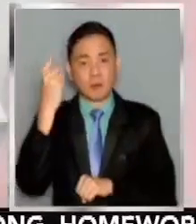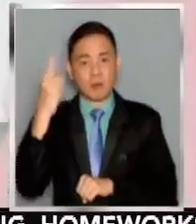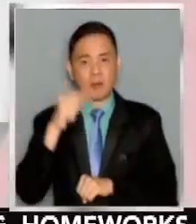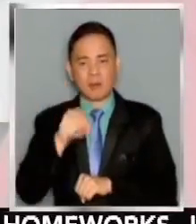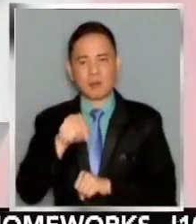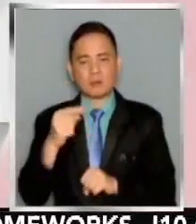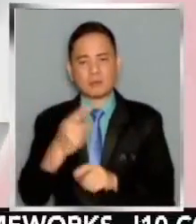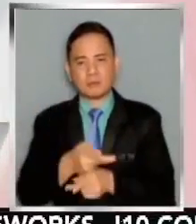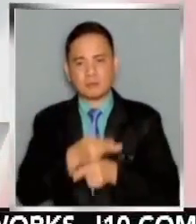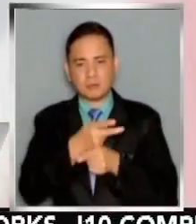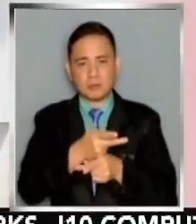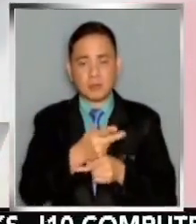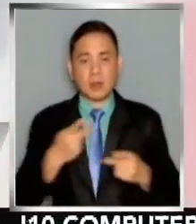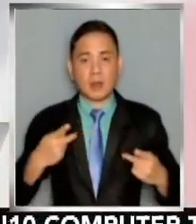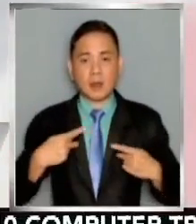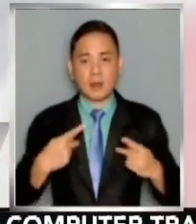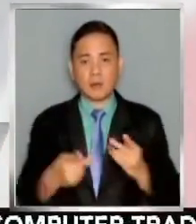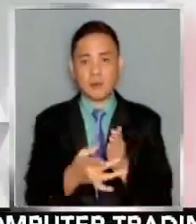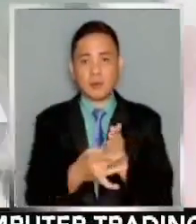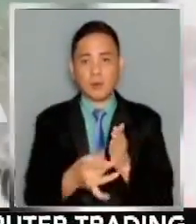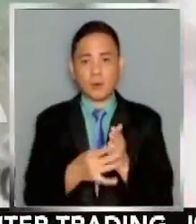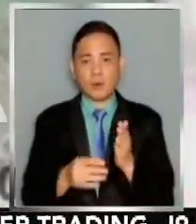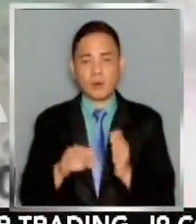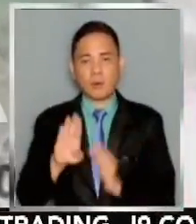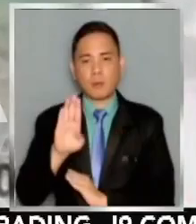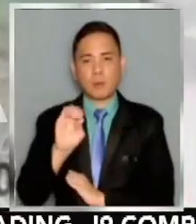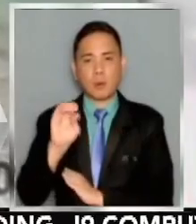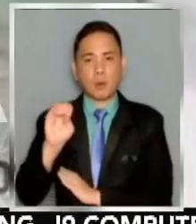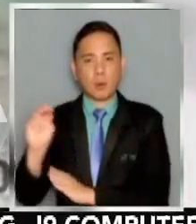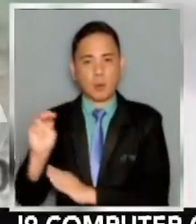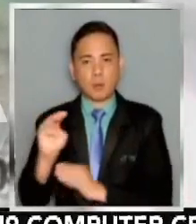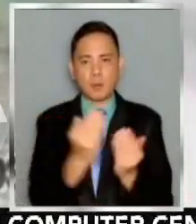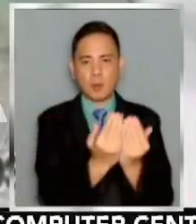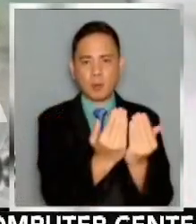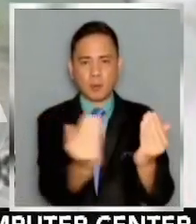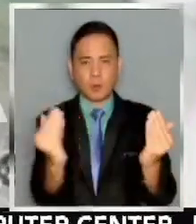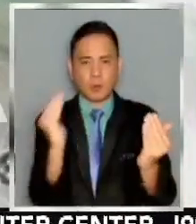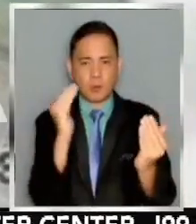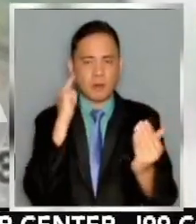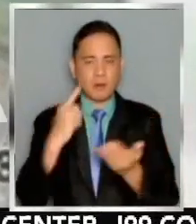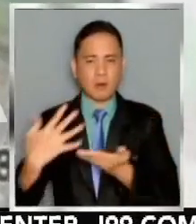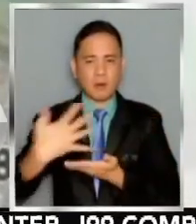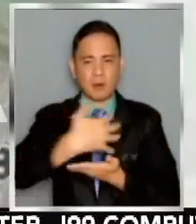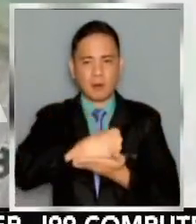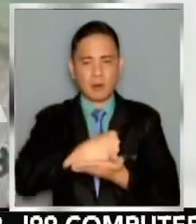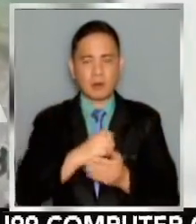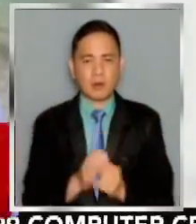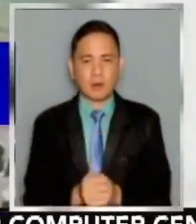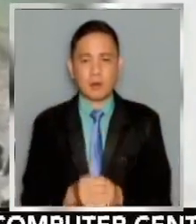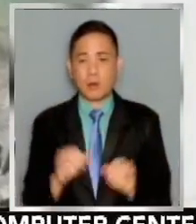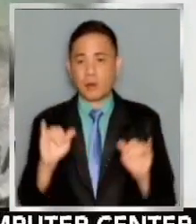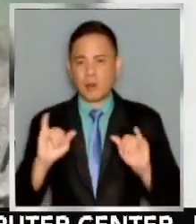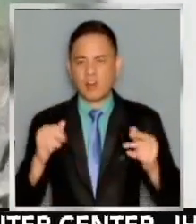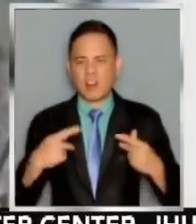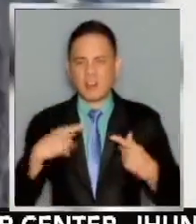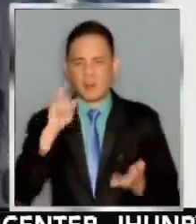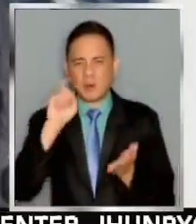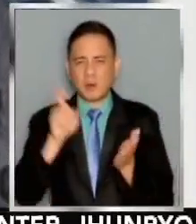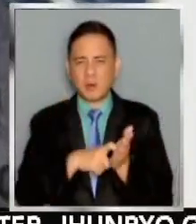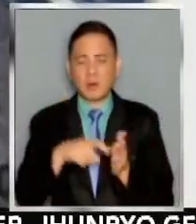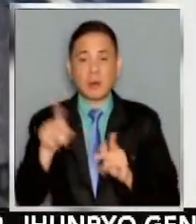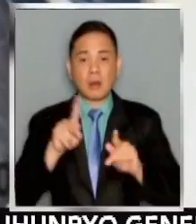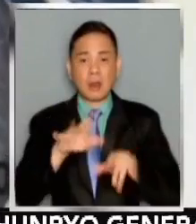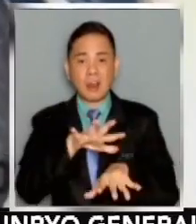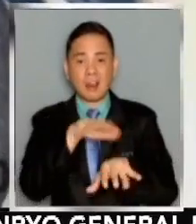raw silang oil spill boom kung kailanganin gayun man nakaranas daw sila ng mga cancellation ng booking Maraming salamat po sa